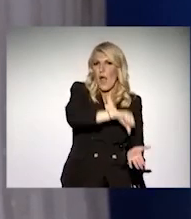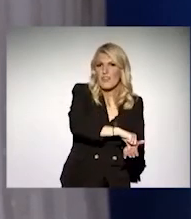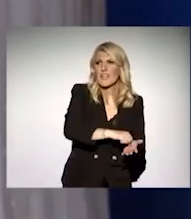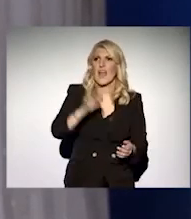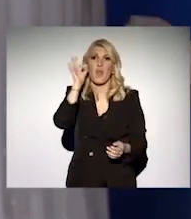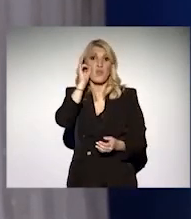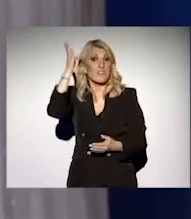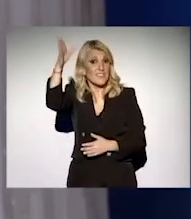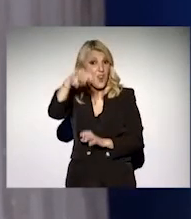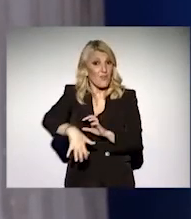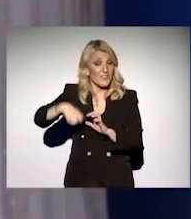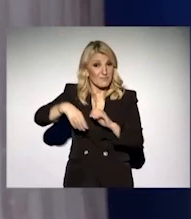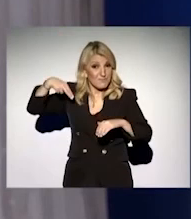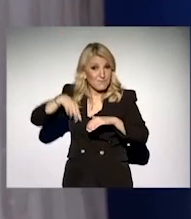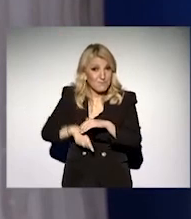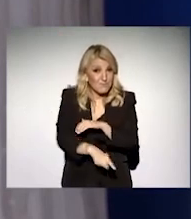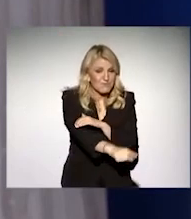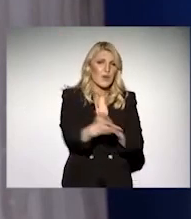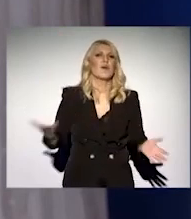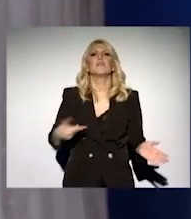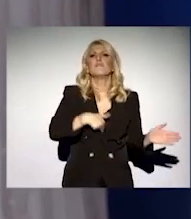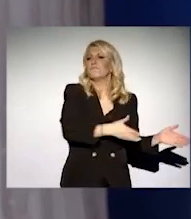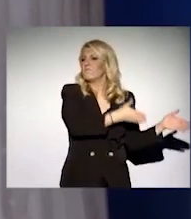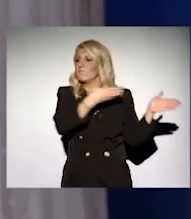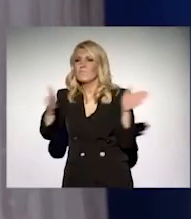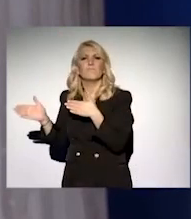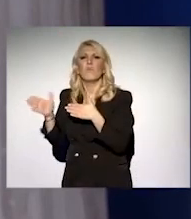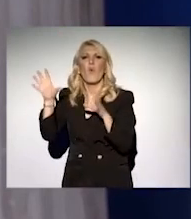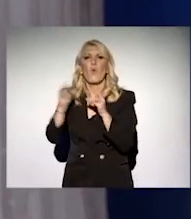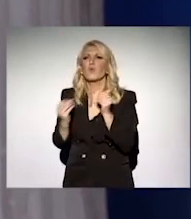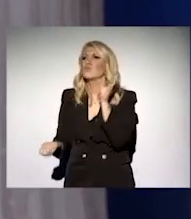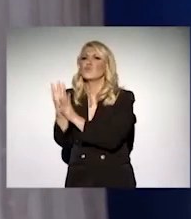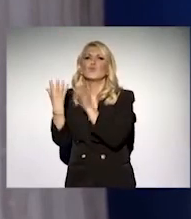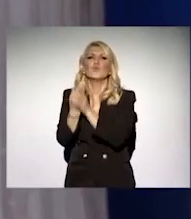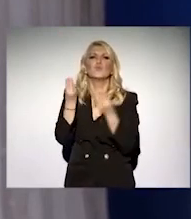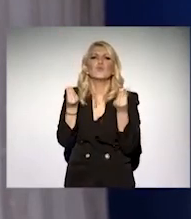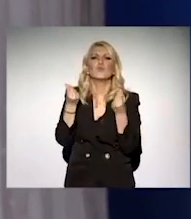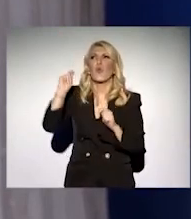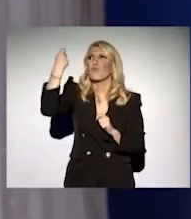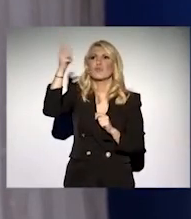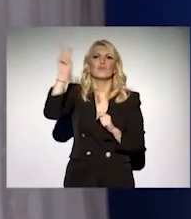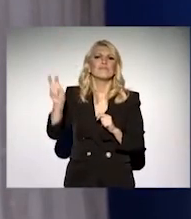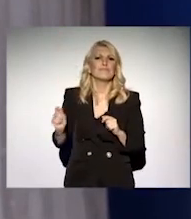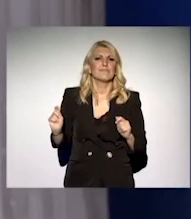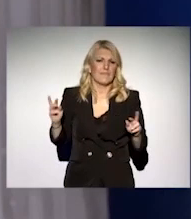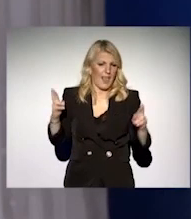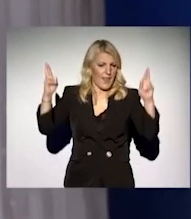επίμαχη περίοδο να βγαίνει σε εκπομπές της τηλεόρασης, στο Open αν θυμάμαι καλά τότε,